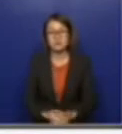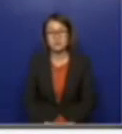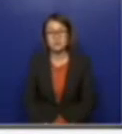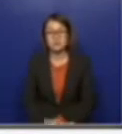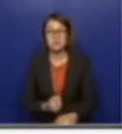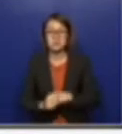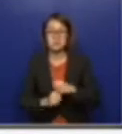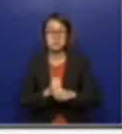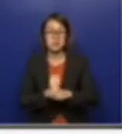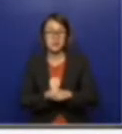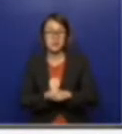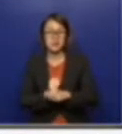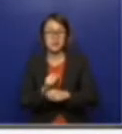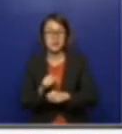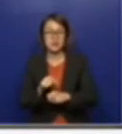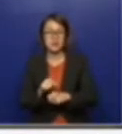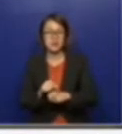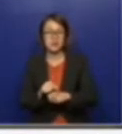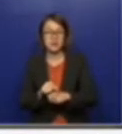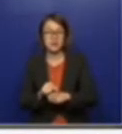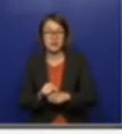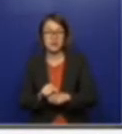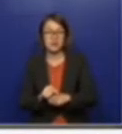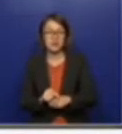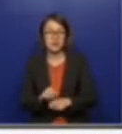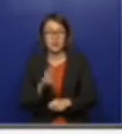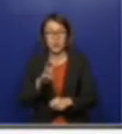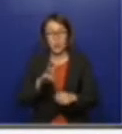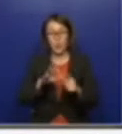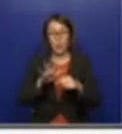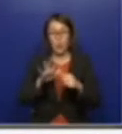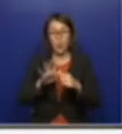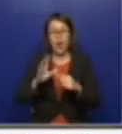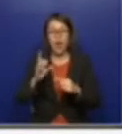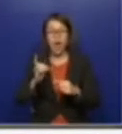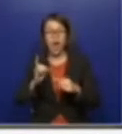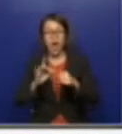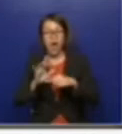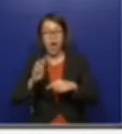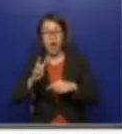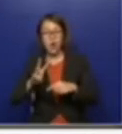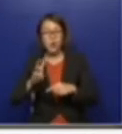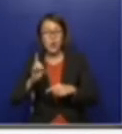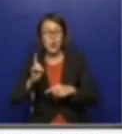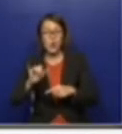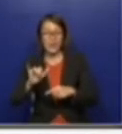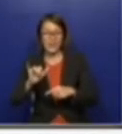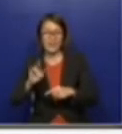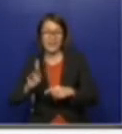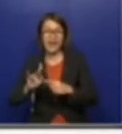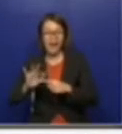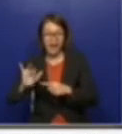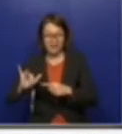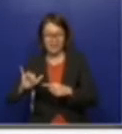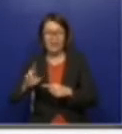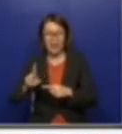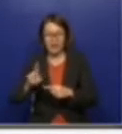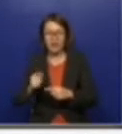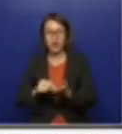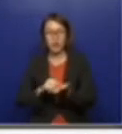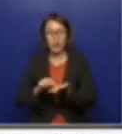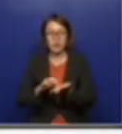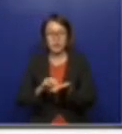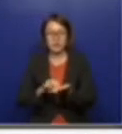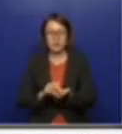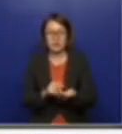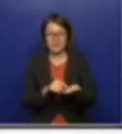พ.ศ.ต้องขออภัยที่ผมใช้คำว่าว่าด้วยการที่คณะรัฐมนตรีได้เสนอนะครับผม